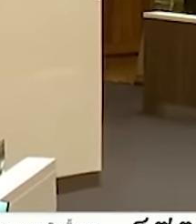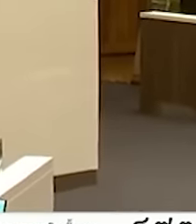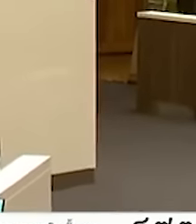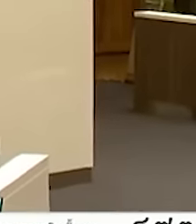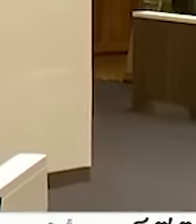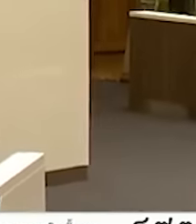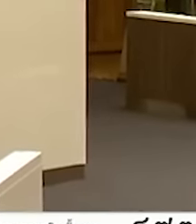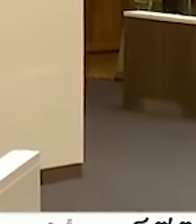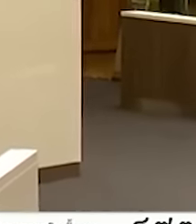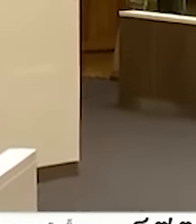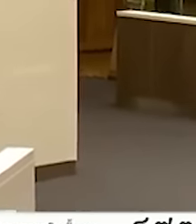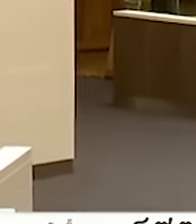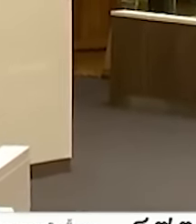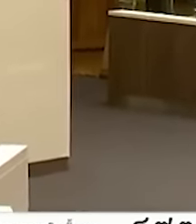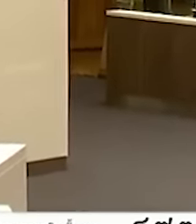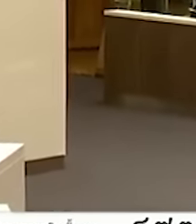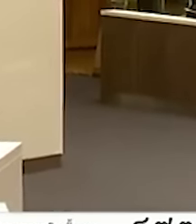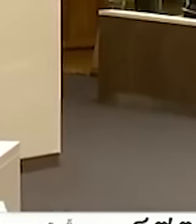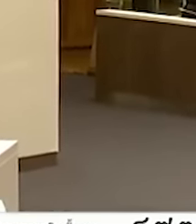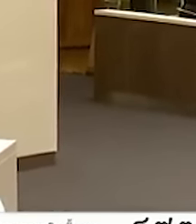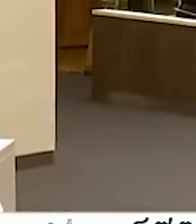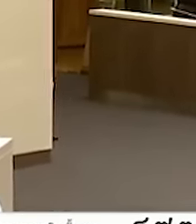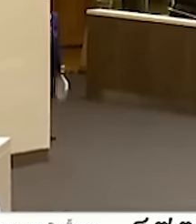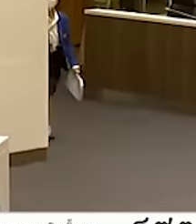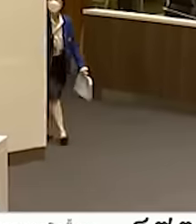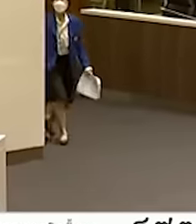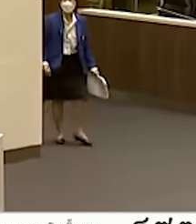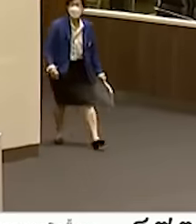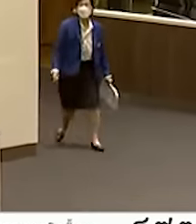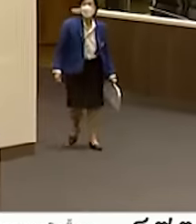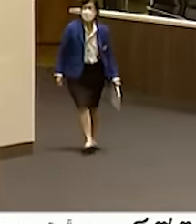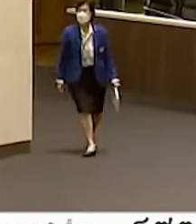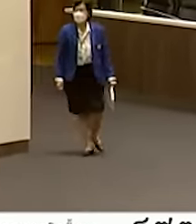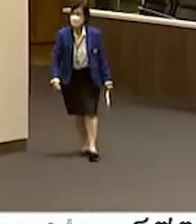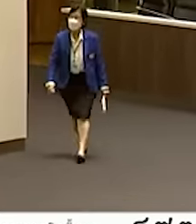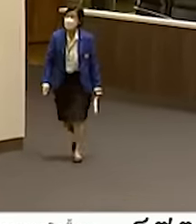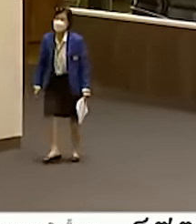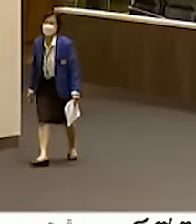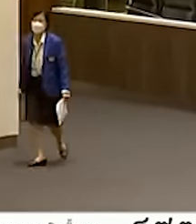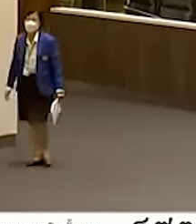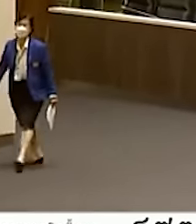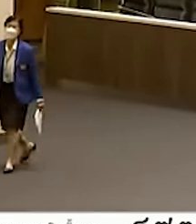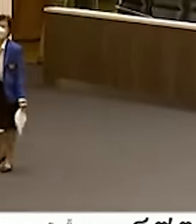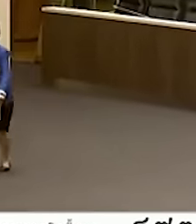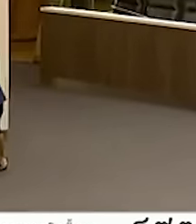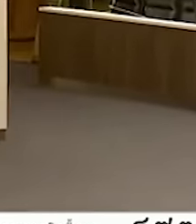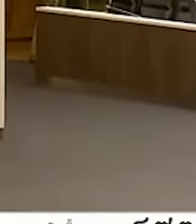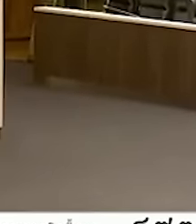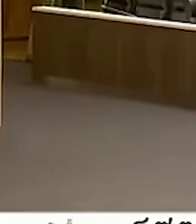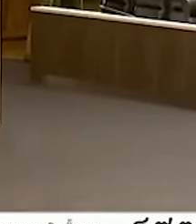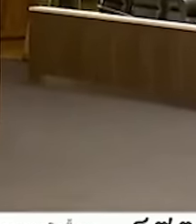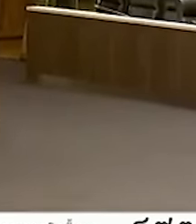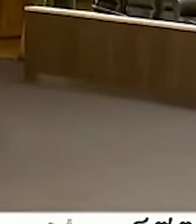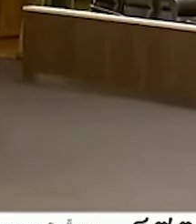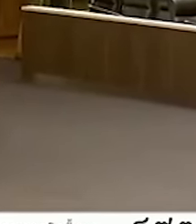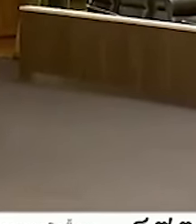ายเพชรภูมิอภรณ์รัตน์ส.ส.จังหวัดกำแพงเพชรพรรคพลังประชารัฐนายร่มธรรมขำนุรักษ์ส.ส.จังหวัดพัทลุงพร